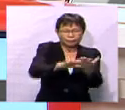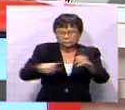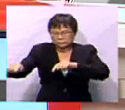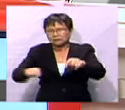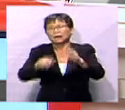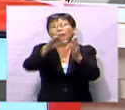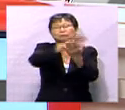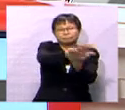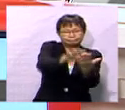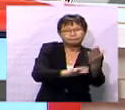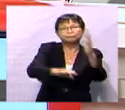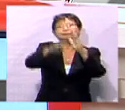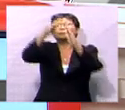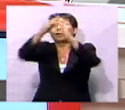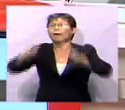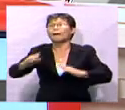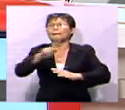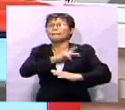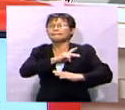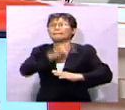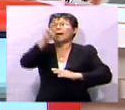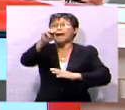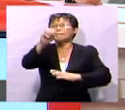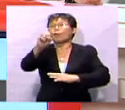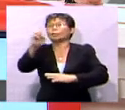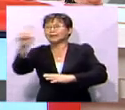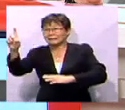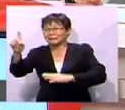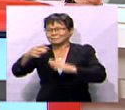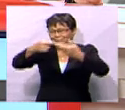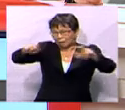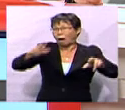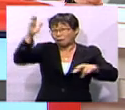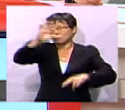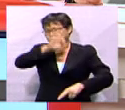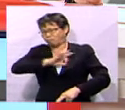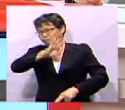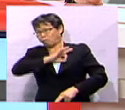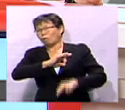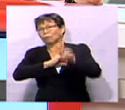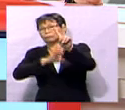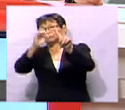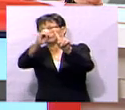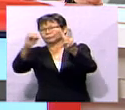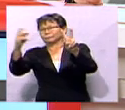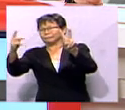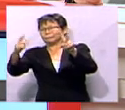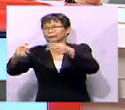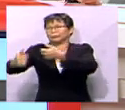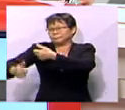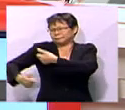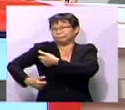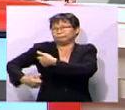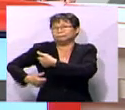atau blueprint perumahan Kementerian Pertahanan yang dilancarkan bakal memberi manfaat kepada 200,000 anggota